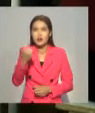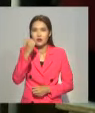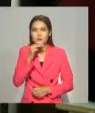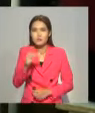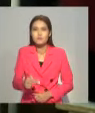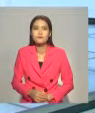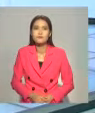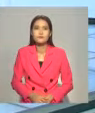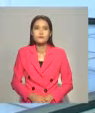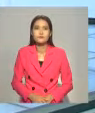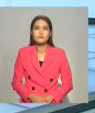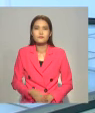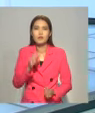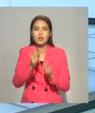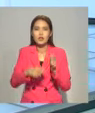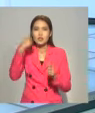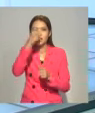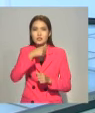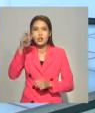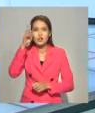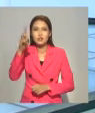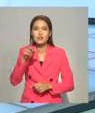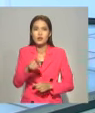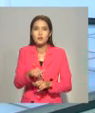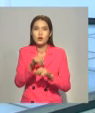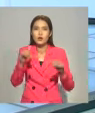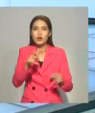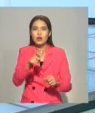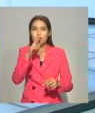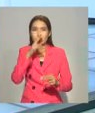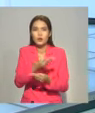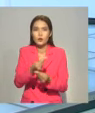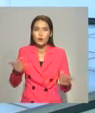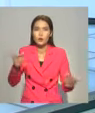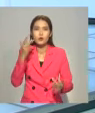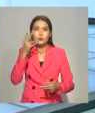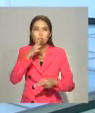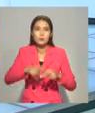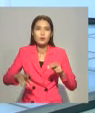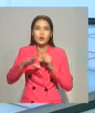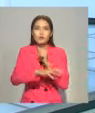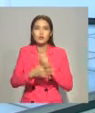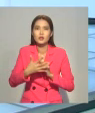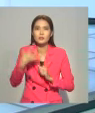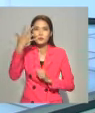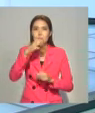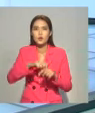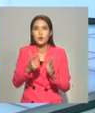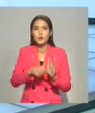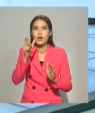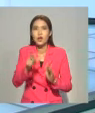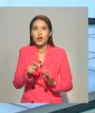білдіреміз. Жыл сайын елімізде 1000-ға жуық адам із түссіз жоғалады. Соңғы 5 жылда 17 000-нан астам адам